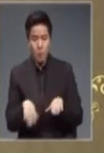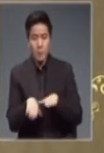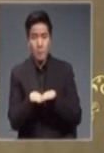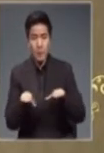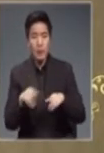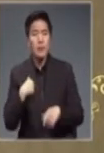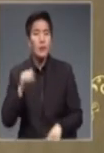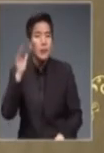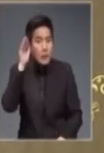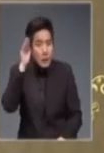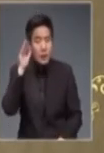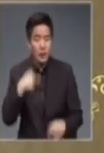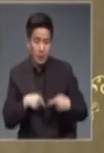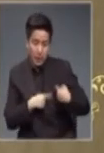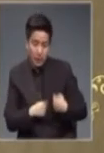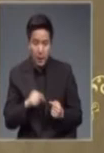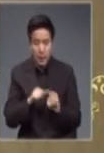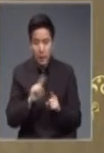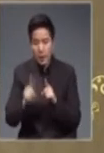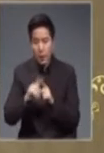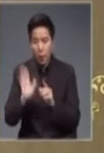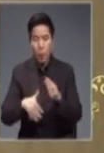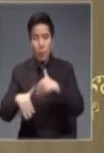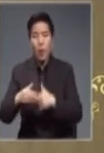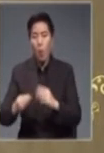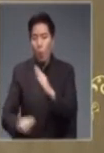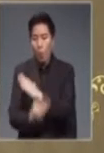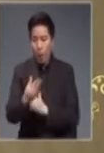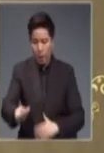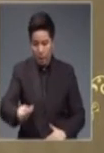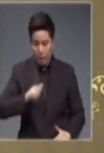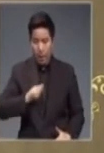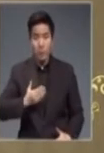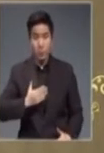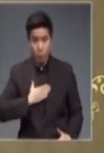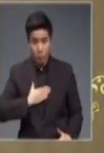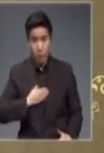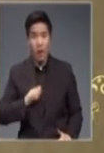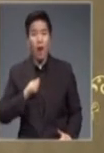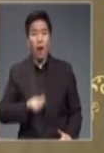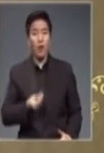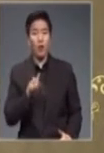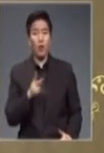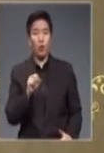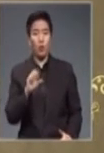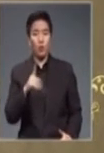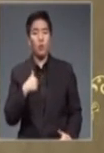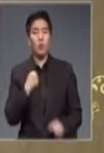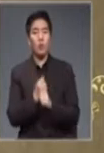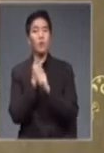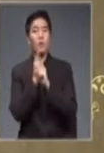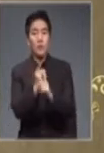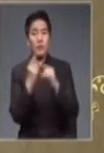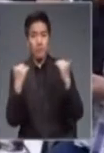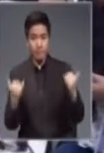ผมอยากจะเน้นย้ำอีกครั้งก็คือการแก้ปัญหาด้วยการให้เงินสนับสนุนเป็นเพียงการแก้ปัญหาระยะสั้นซึ่งจำเป็นก็ต้องทำอยู่นะครับแต่ทำให้ถูกต้